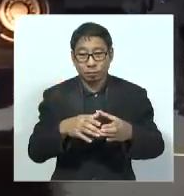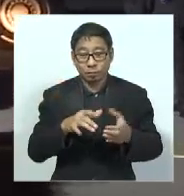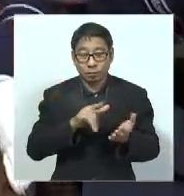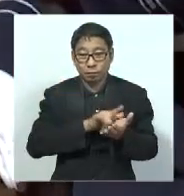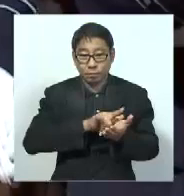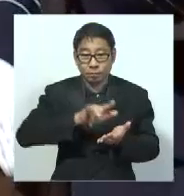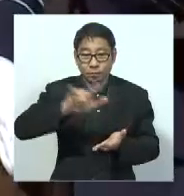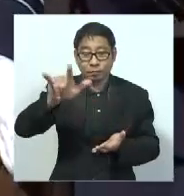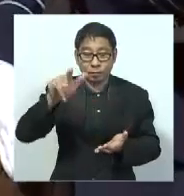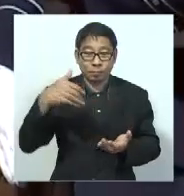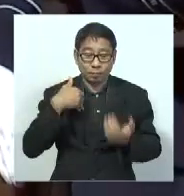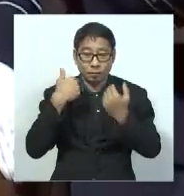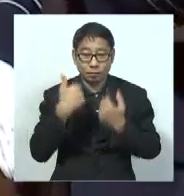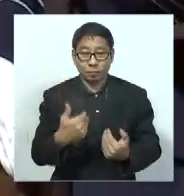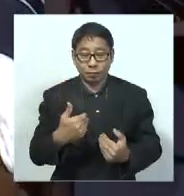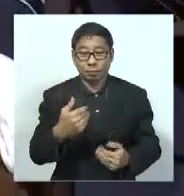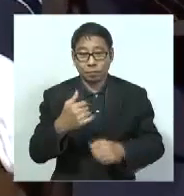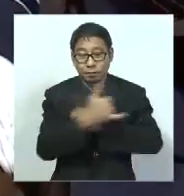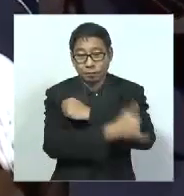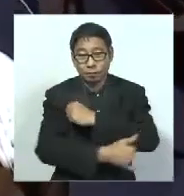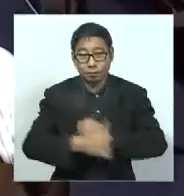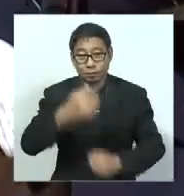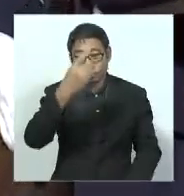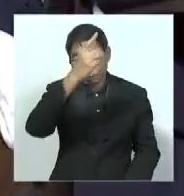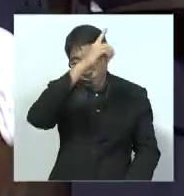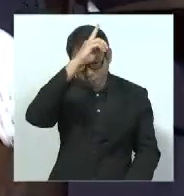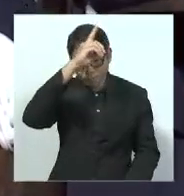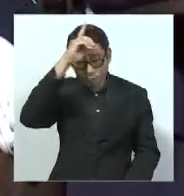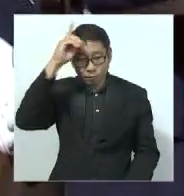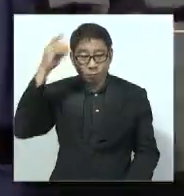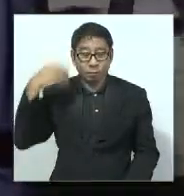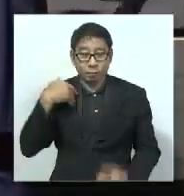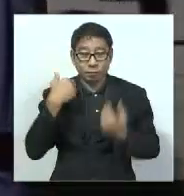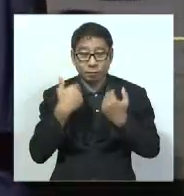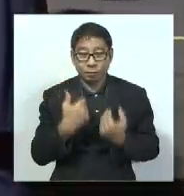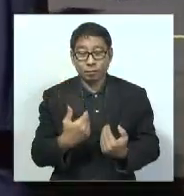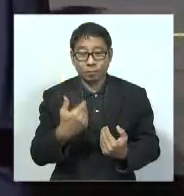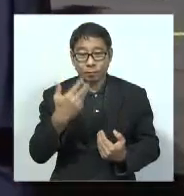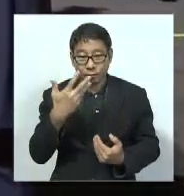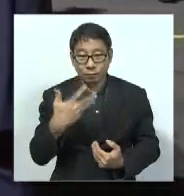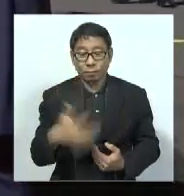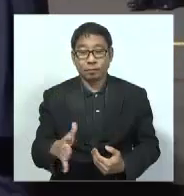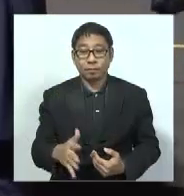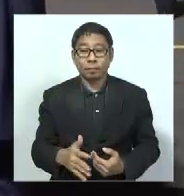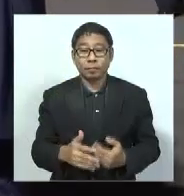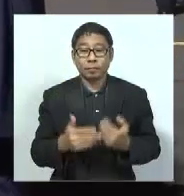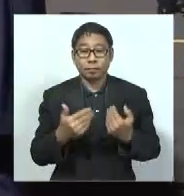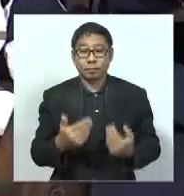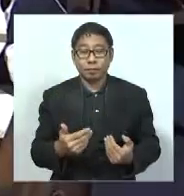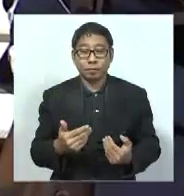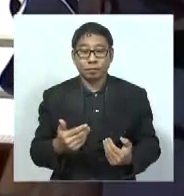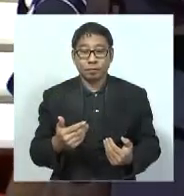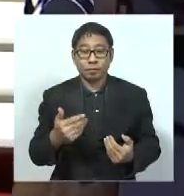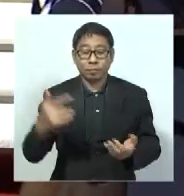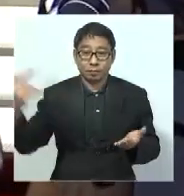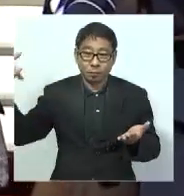เดินทางถึงท่าอากาศยานเบอร์ลินเทเกลฝั่งกองบินทหารกรุงเบอร์ลินสหพันธ์สาธารณรัฐเยอรมนีโด